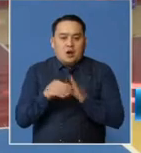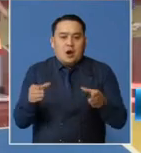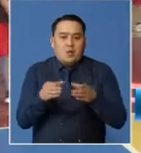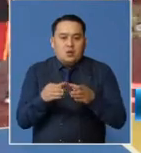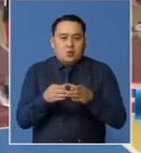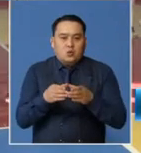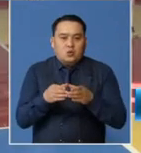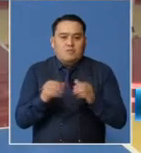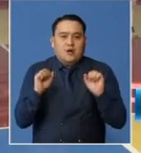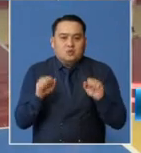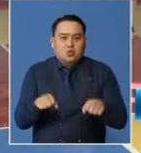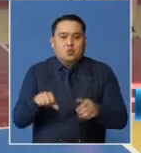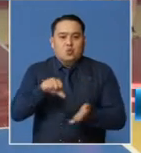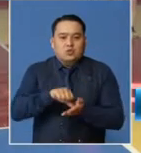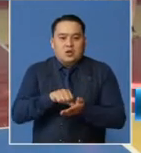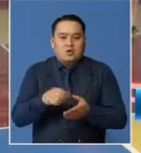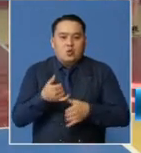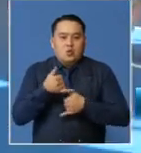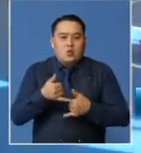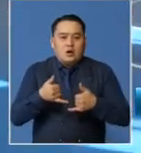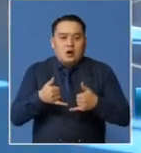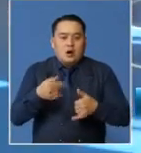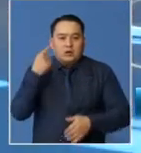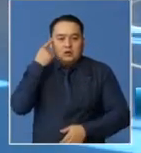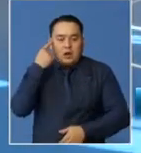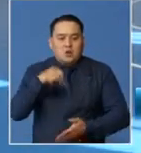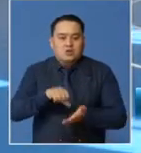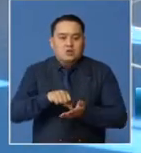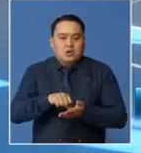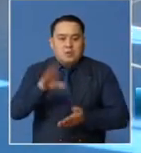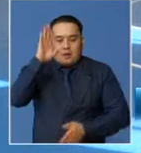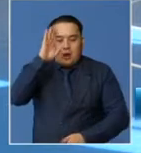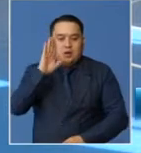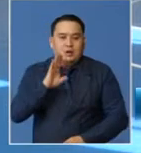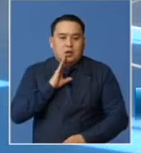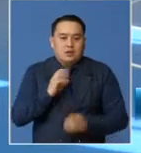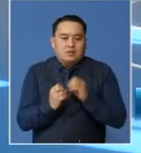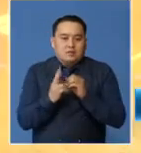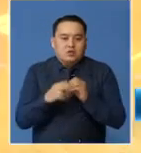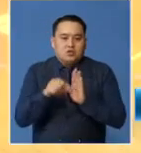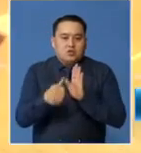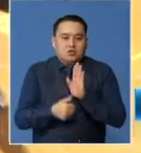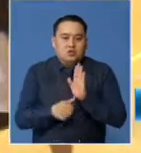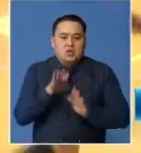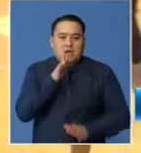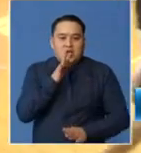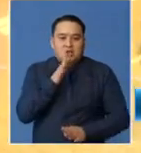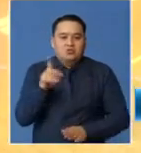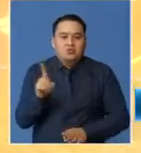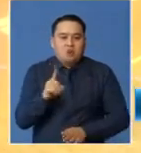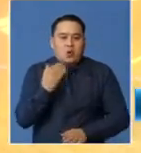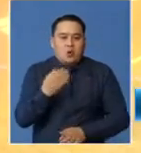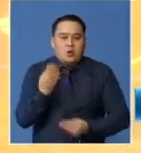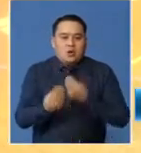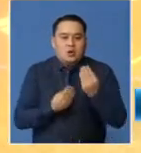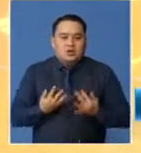команду, возможную для участия в Кубке Азии. Участвовали и парни, и девушки от 12 до 16 лет. Несмотря на то, что